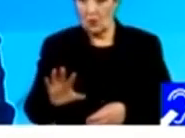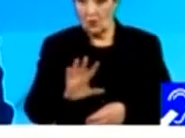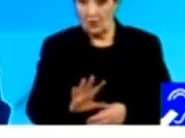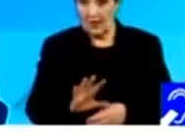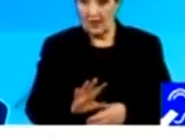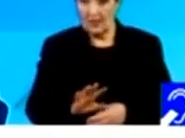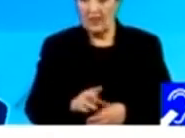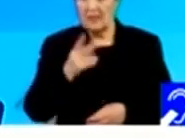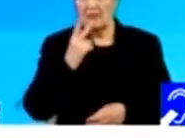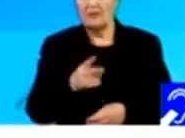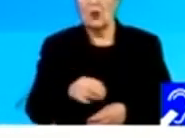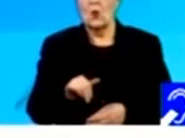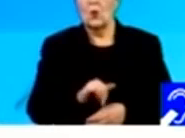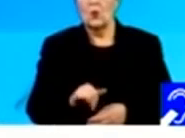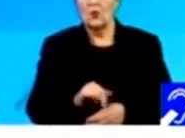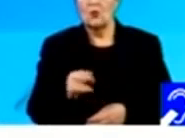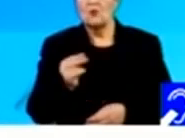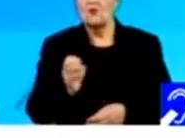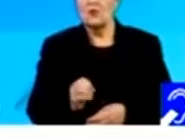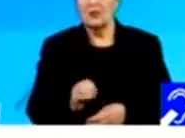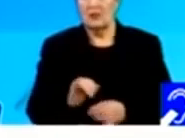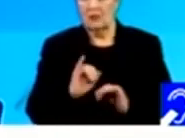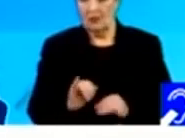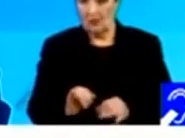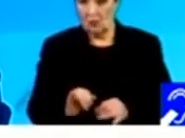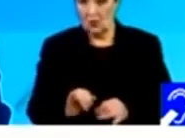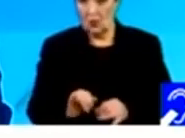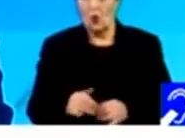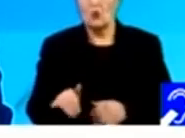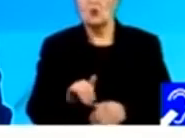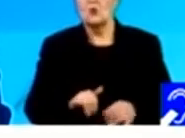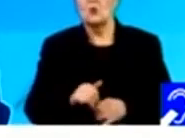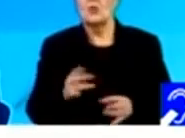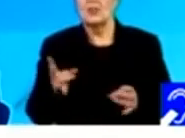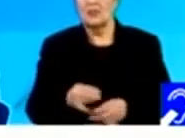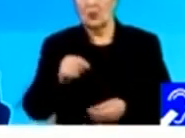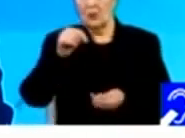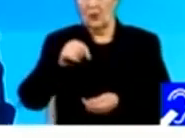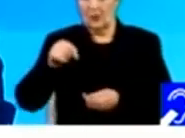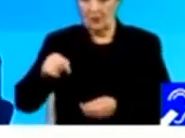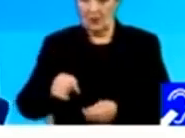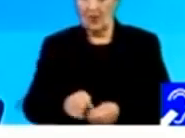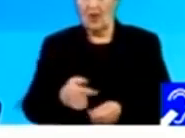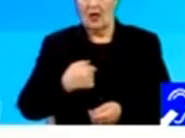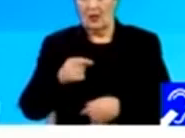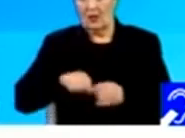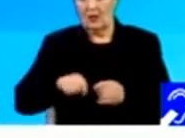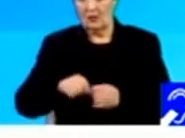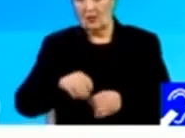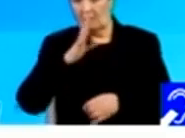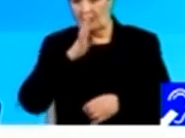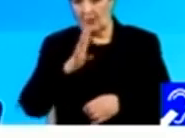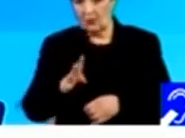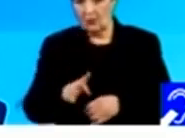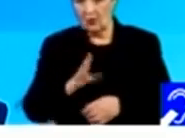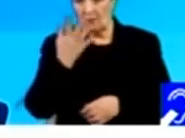vedea unde și ce merge prost și unde ar trebui îmbunătățite lucruri. Eu am realizat în cele 4 luni de zile, am